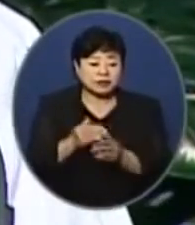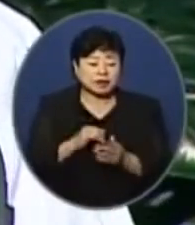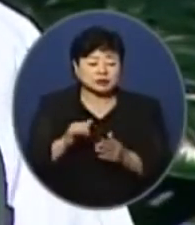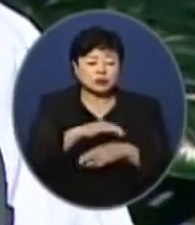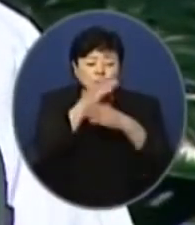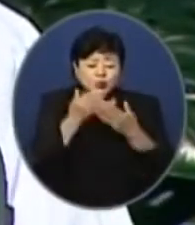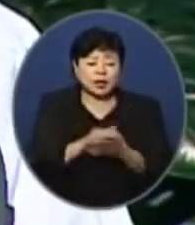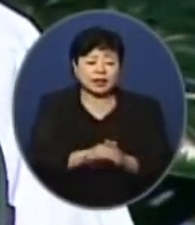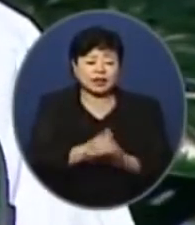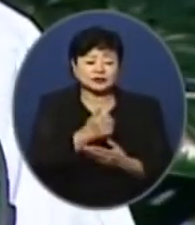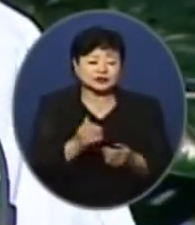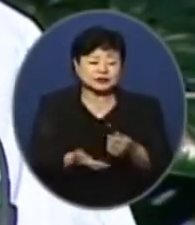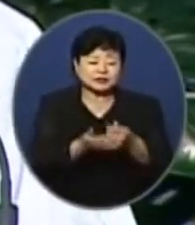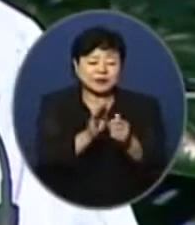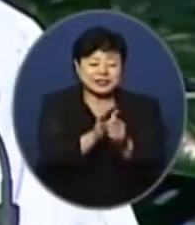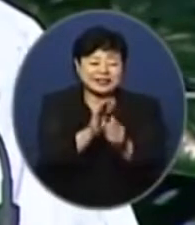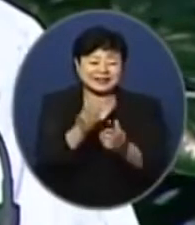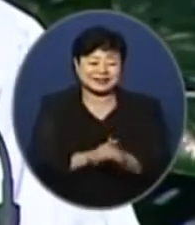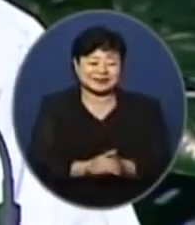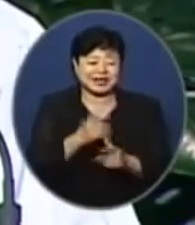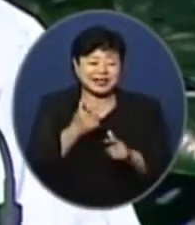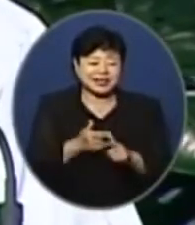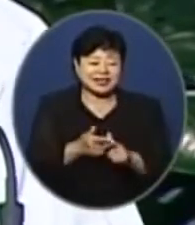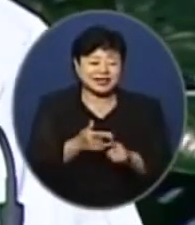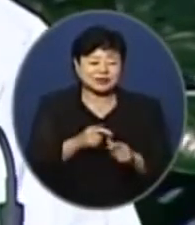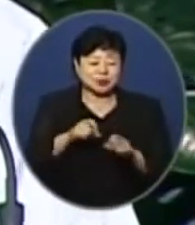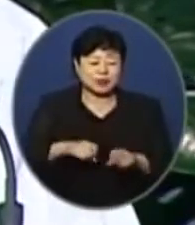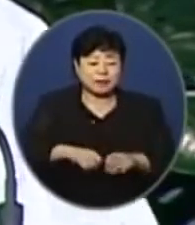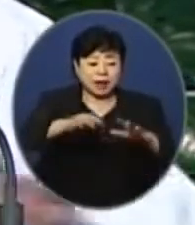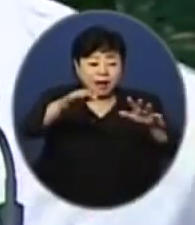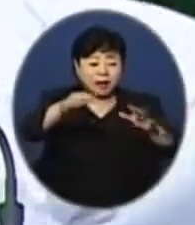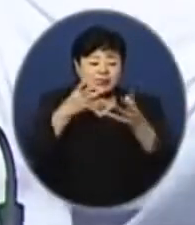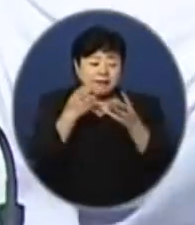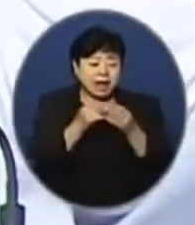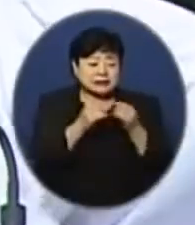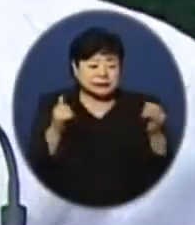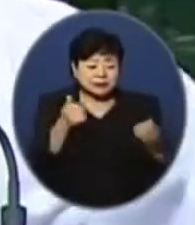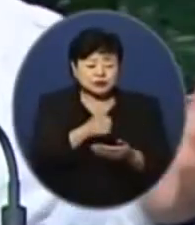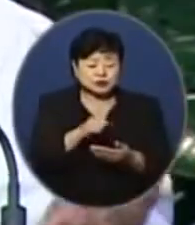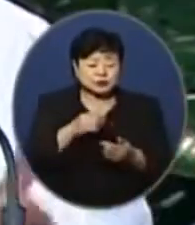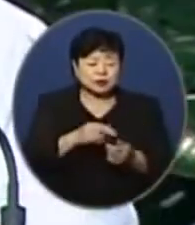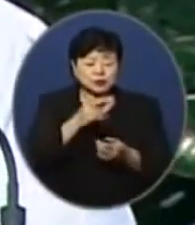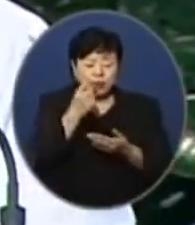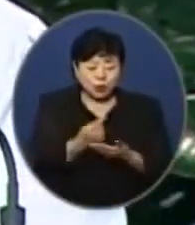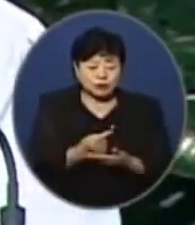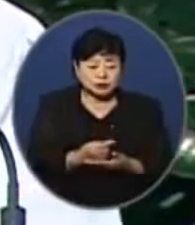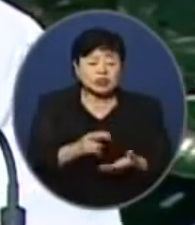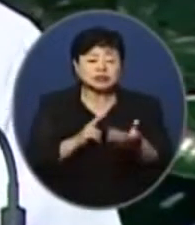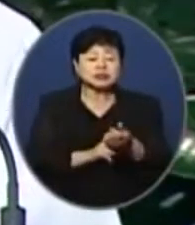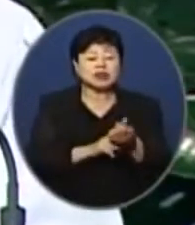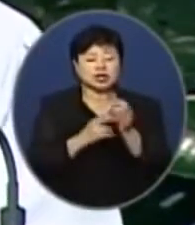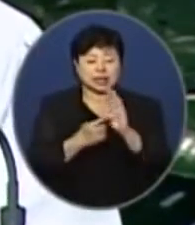가족이 주님을 섬기게 되었습니다. 이 소문이 퍼져나가자 수많은 사람들이 주님께로 돌아오는 놀라운 역사가